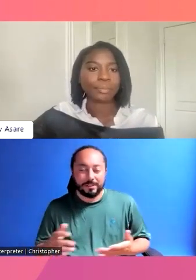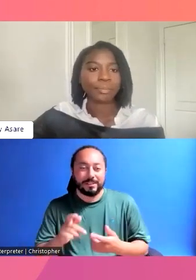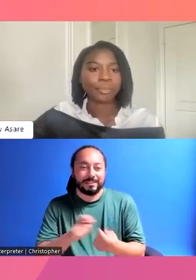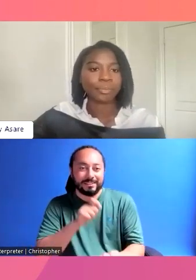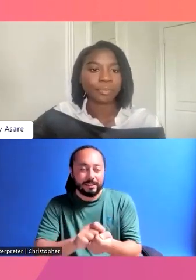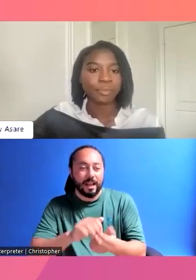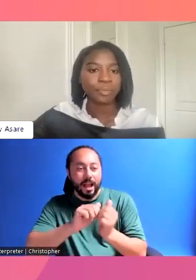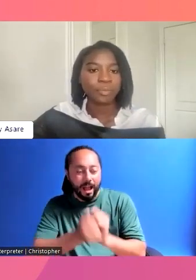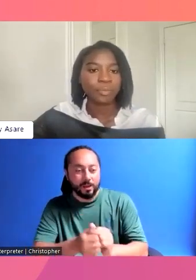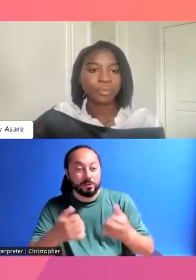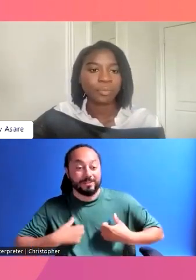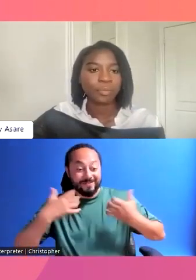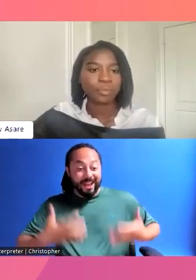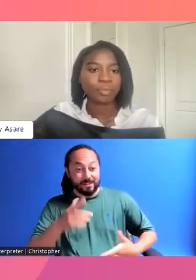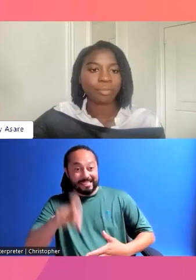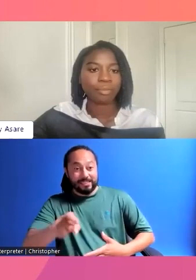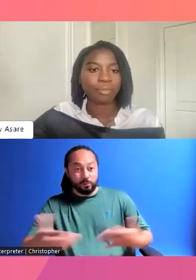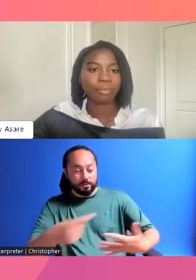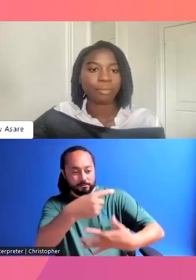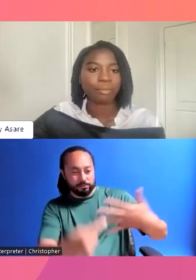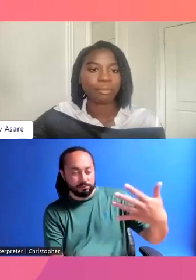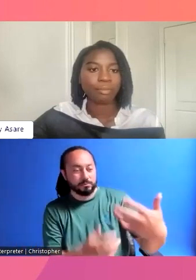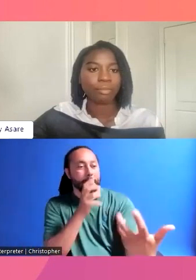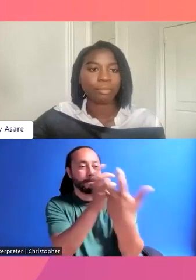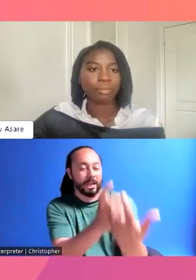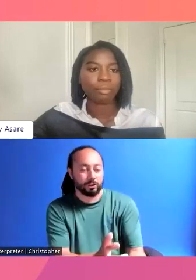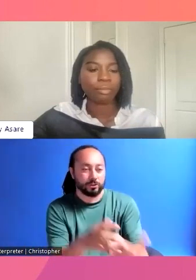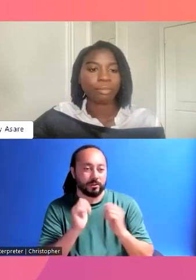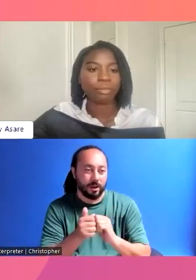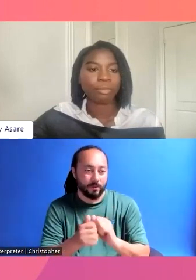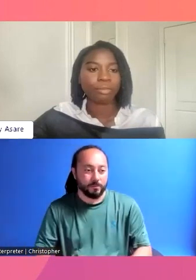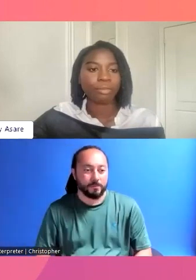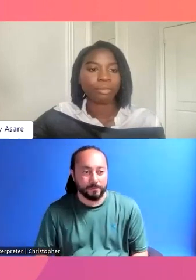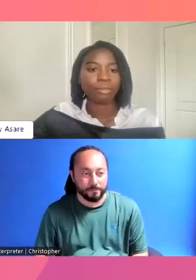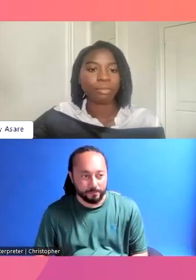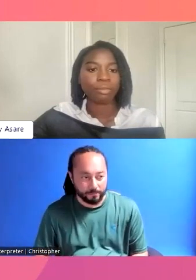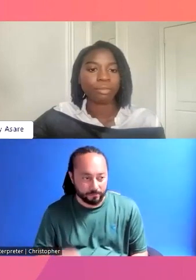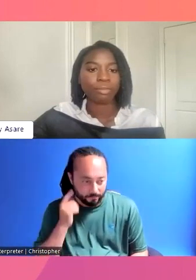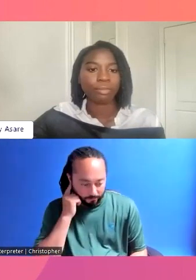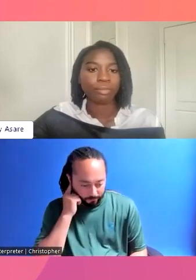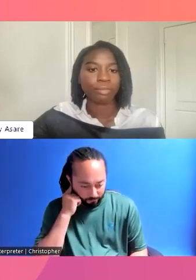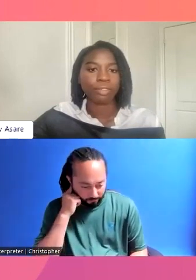exactement comment les besoins d'une survivante peuvent être satisfaits.